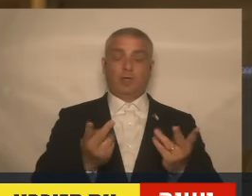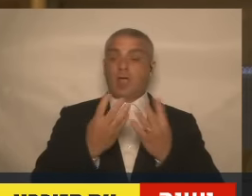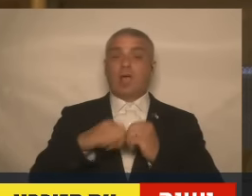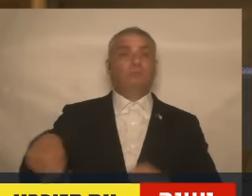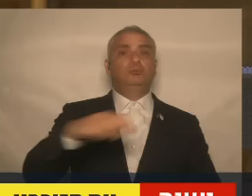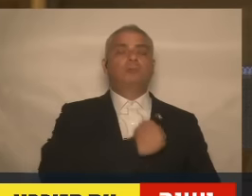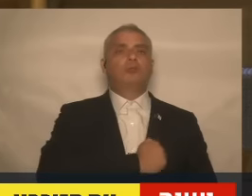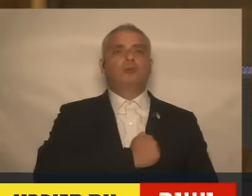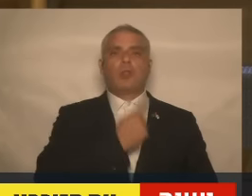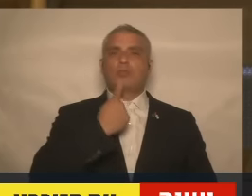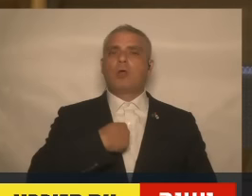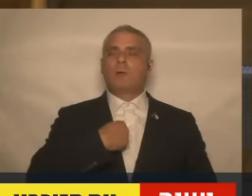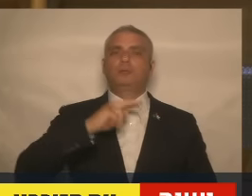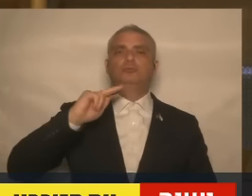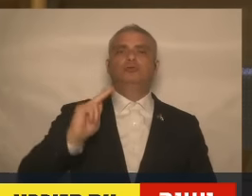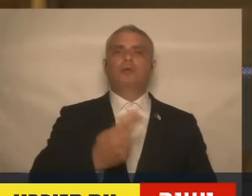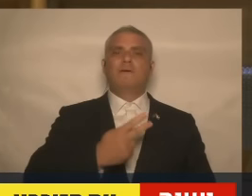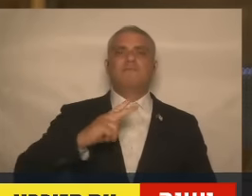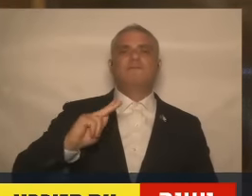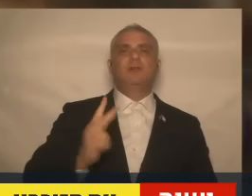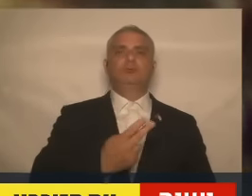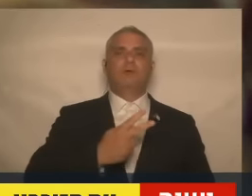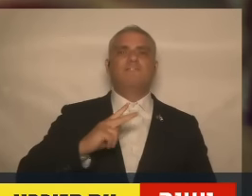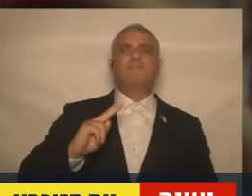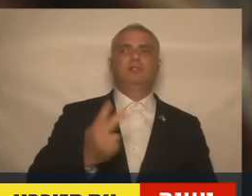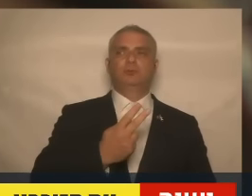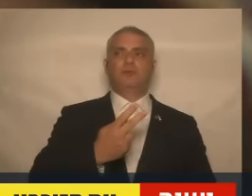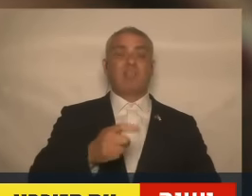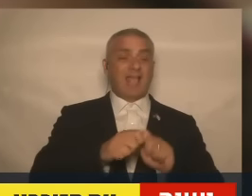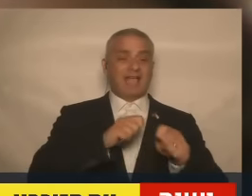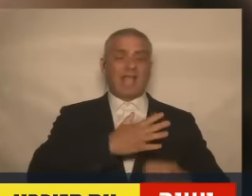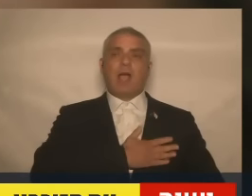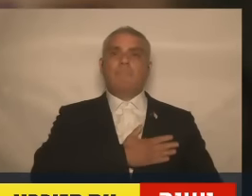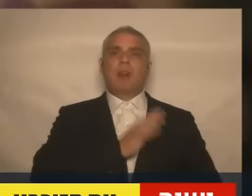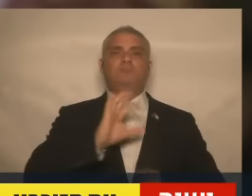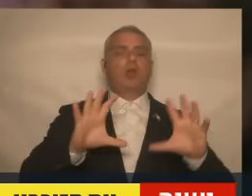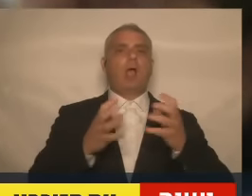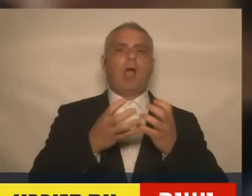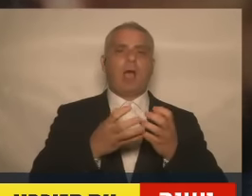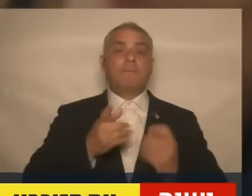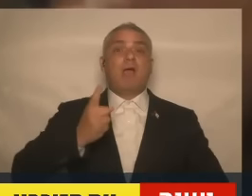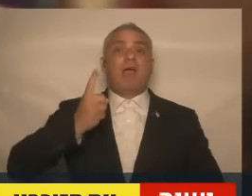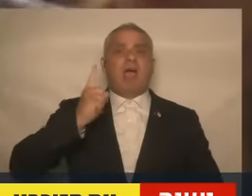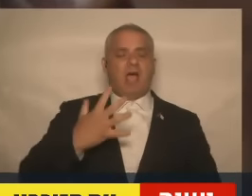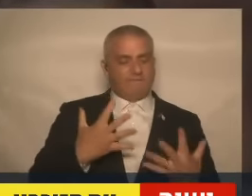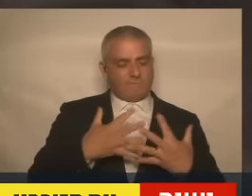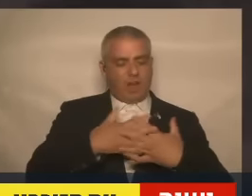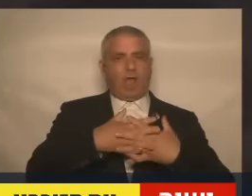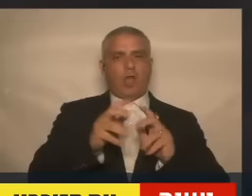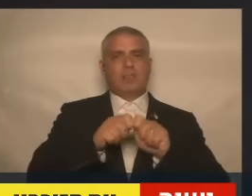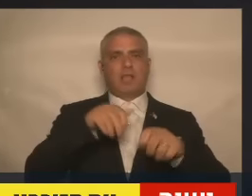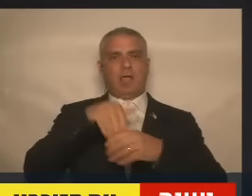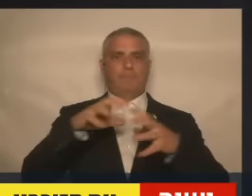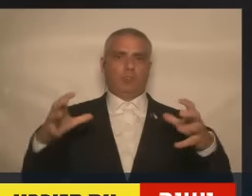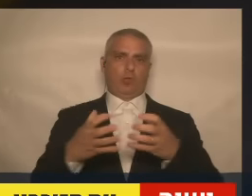המשפחות השכולות אומרות לי את זה שוב ושוב ושוב. הקרע בלב של העם חייב לאחות את הקרע